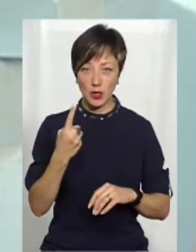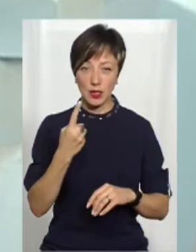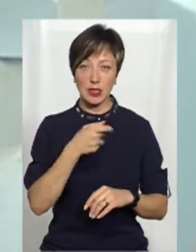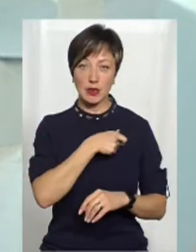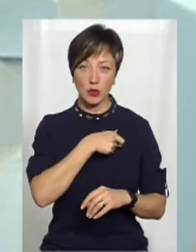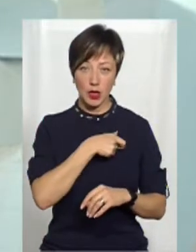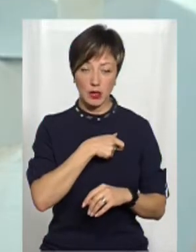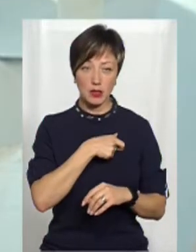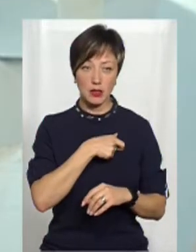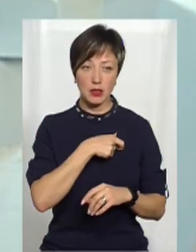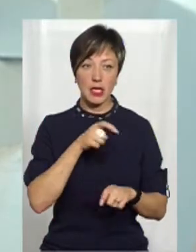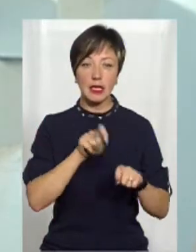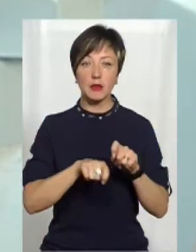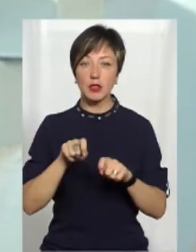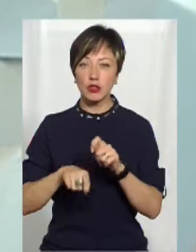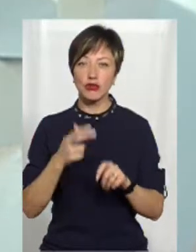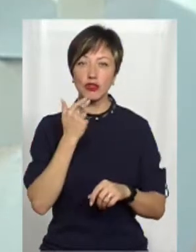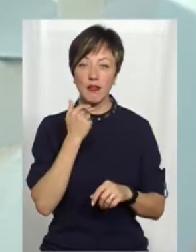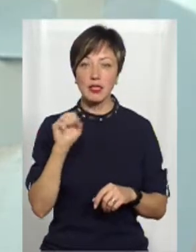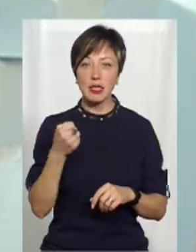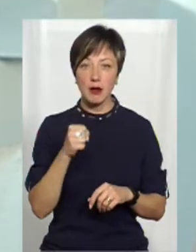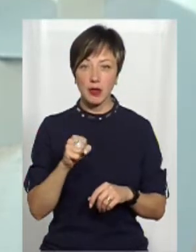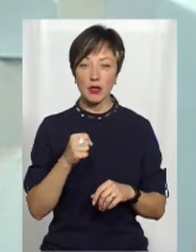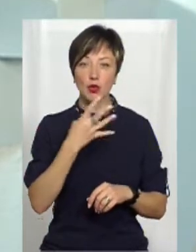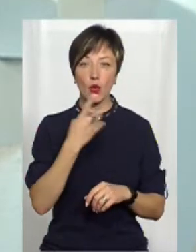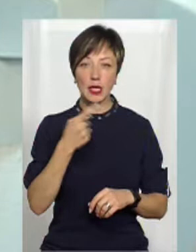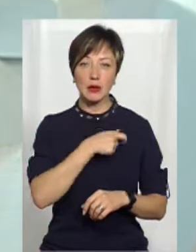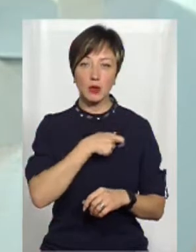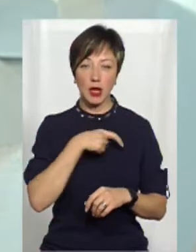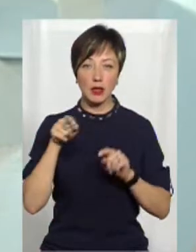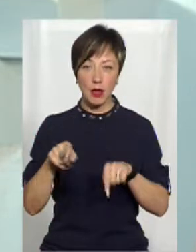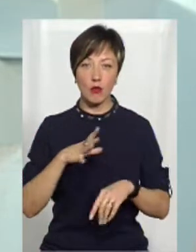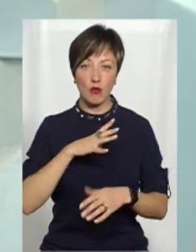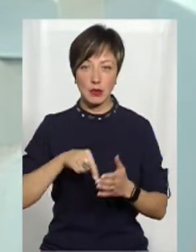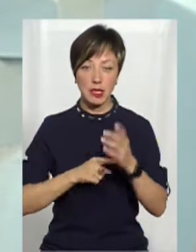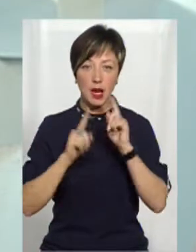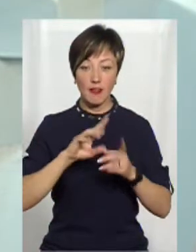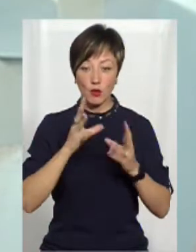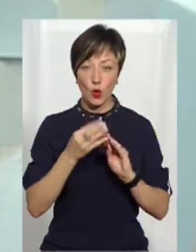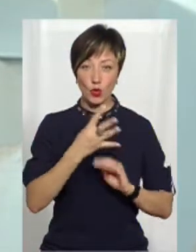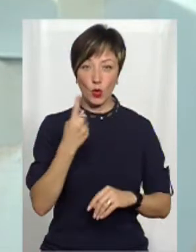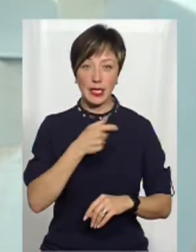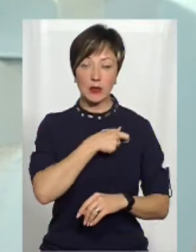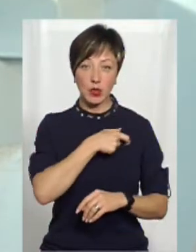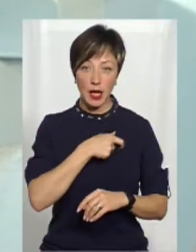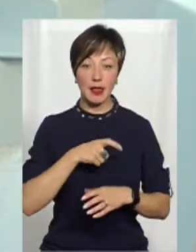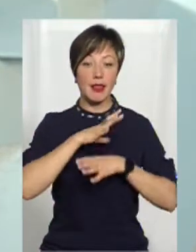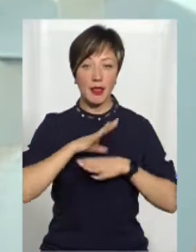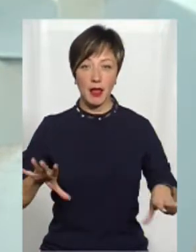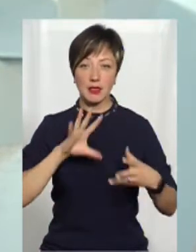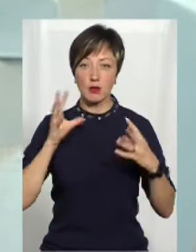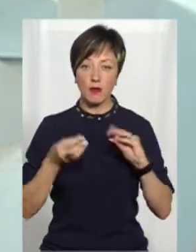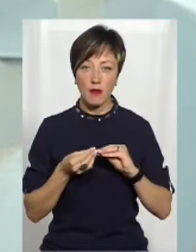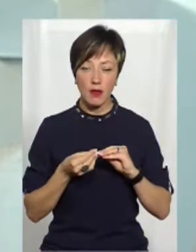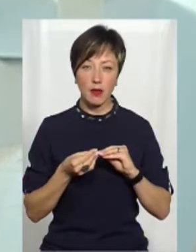коли тривав моніторинг, це червень-серпень, 41 депутат в міській раді був, і от з тих 41-го депутата не